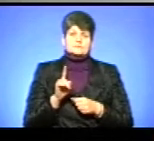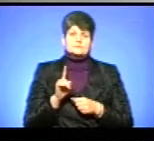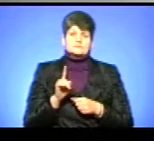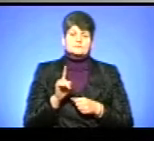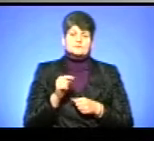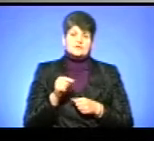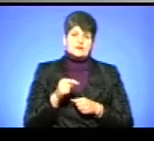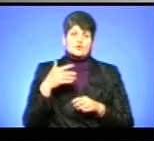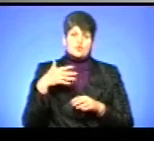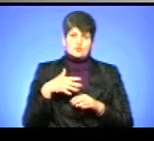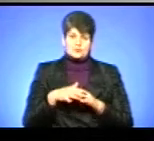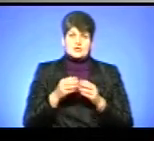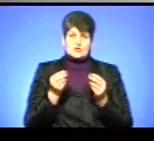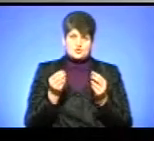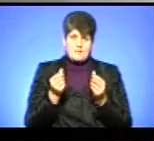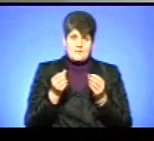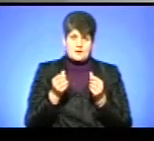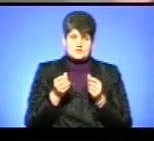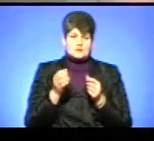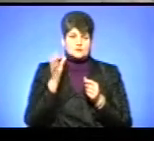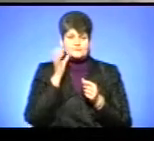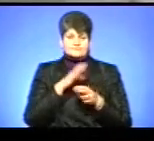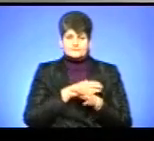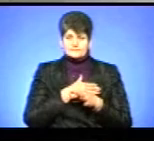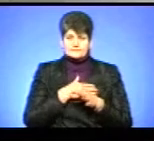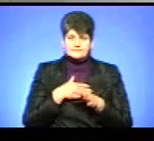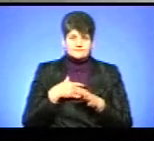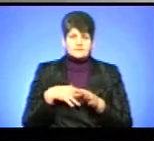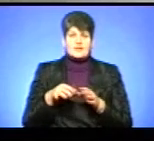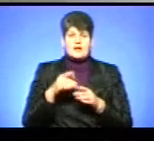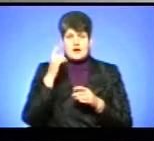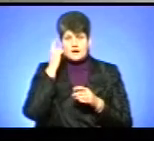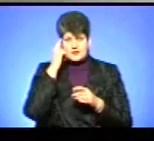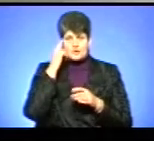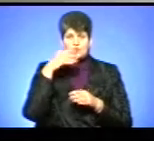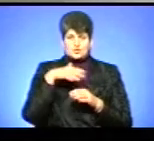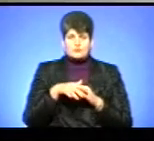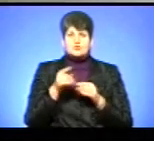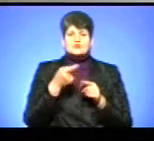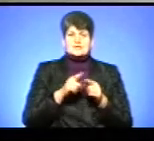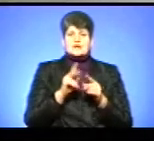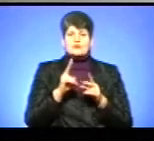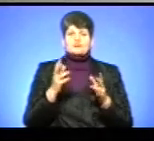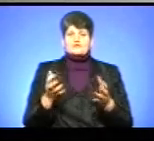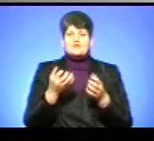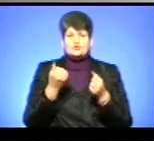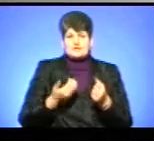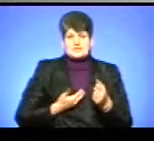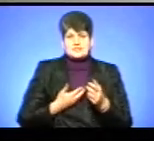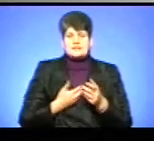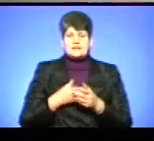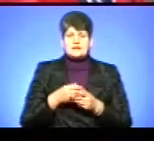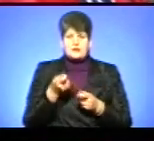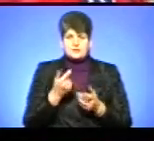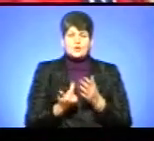ти розумієш, що пальці вже відмовляються плести, але, звісно, мозком ти розумієш, що комусь ти може врятувати життя, і, звісно, ти стоїш і